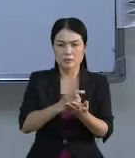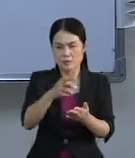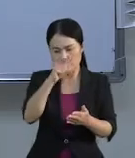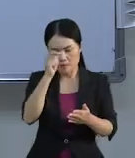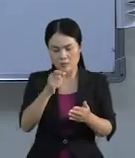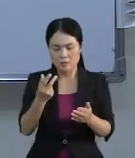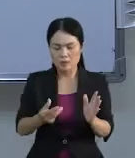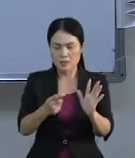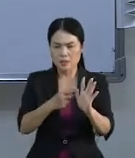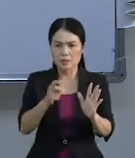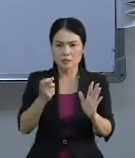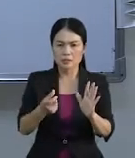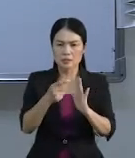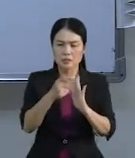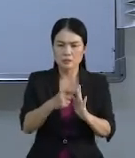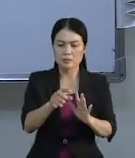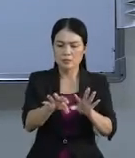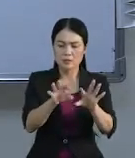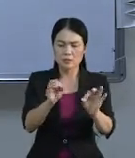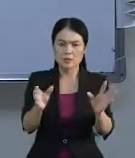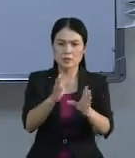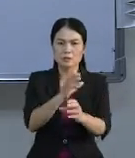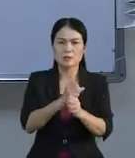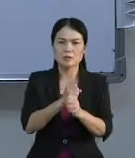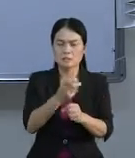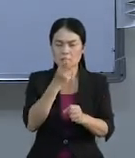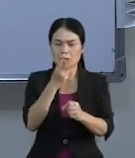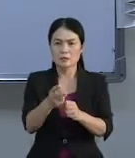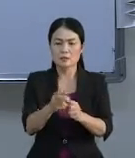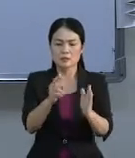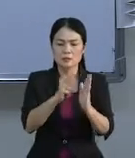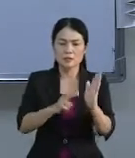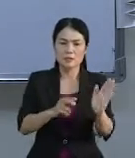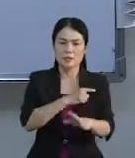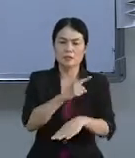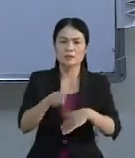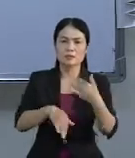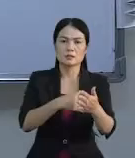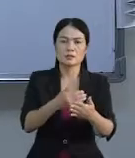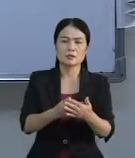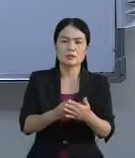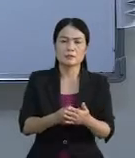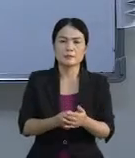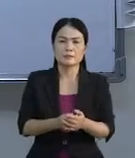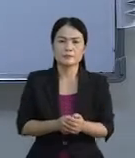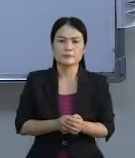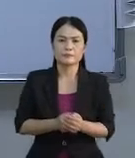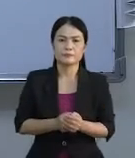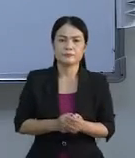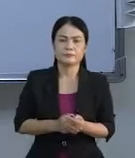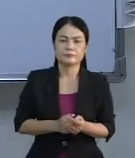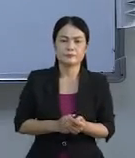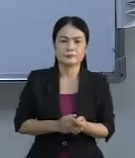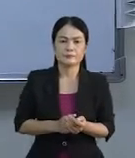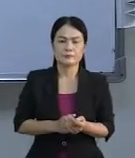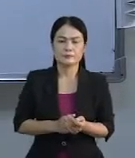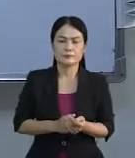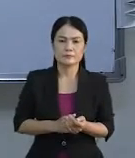rương chỉ ta thả đầu đam bơi dương ai sòng bàn đi chứ nè dương mưa từ lơ ắt bắt bao dương từng ốc này ta